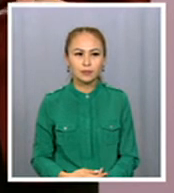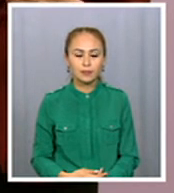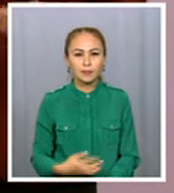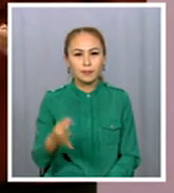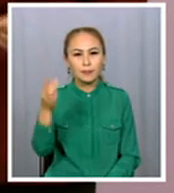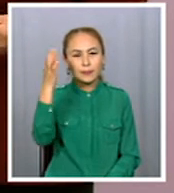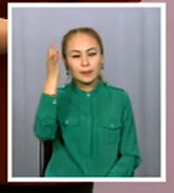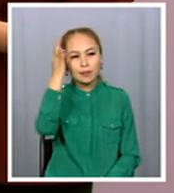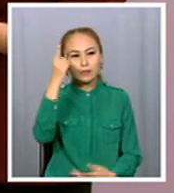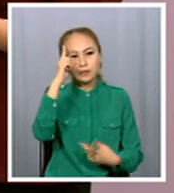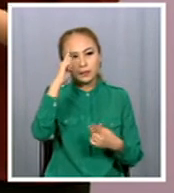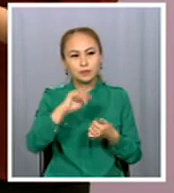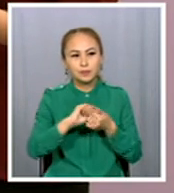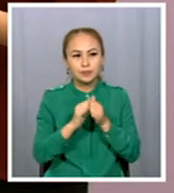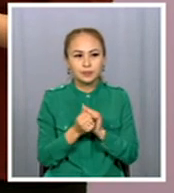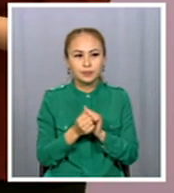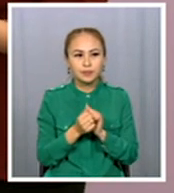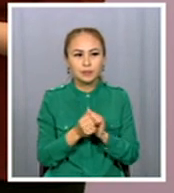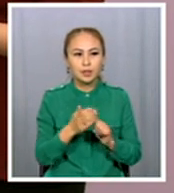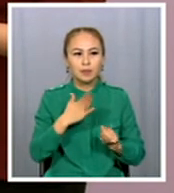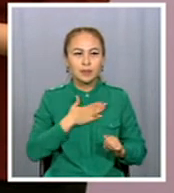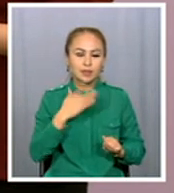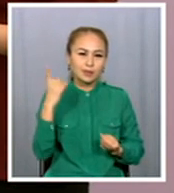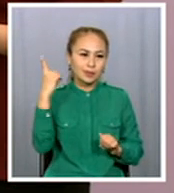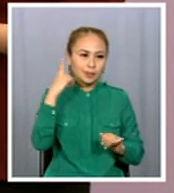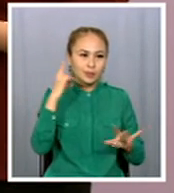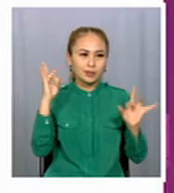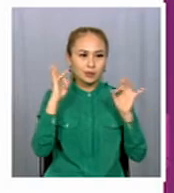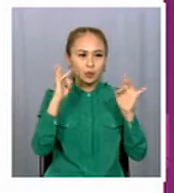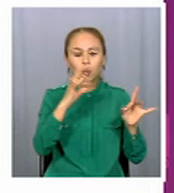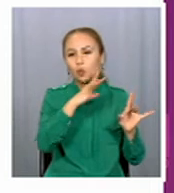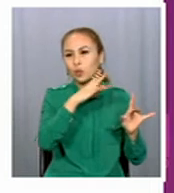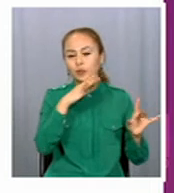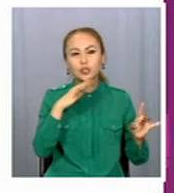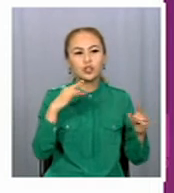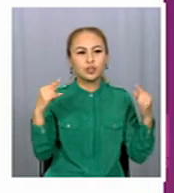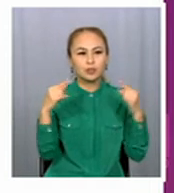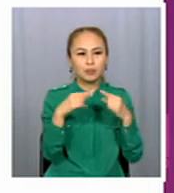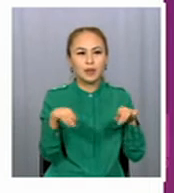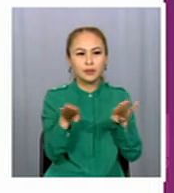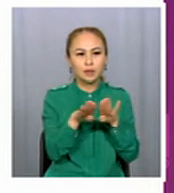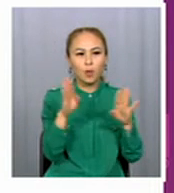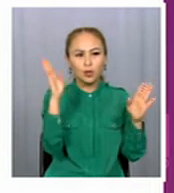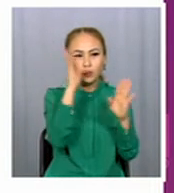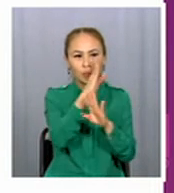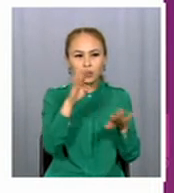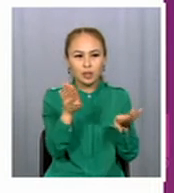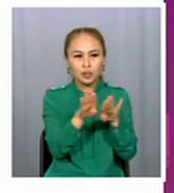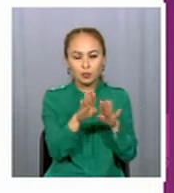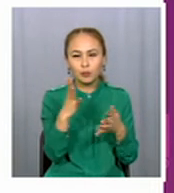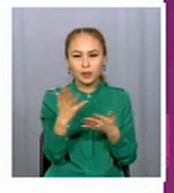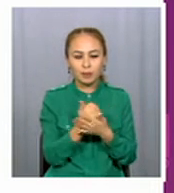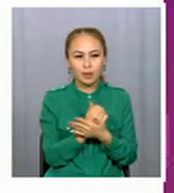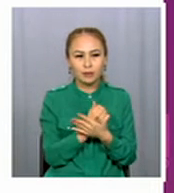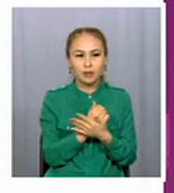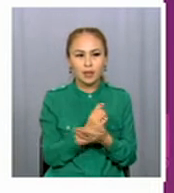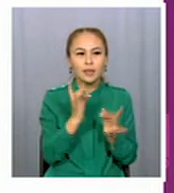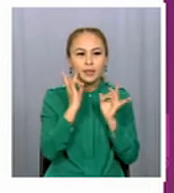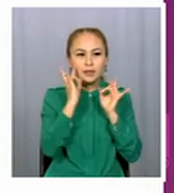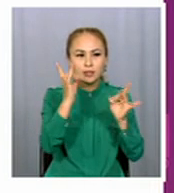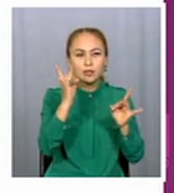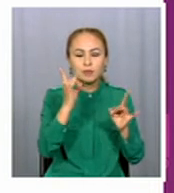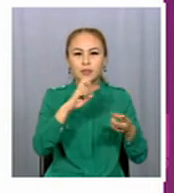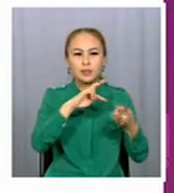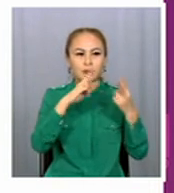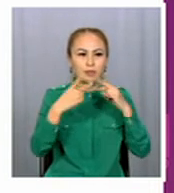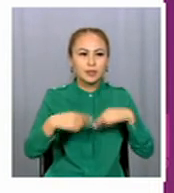Естеріңде сақтаңдар. Біз естейтін дыбыстың көбі шын мәнінде ауаның қозғалысы болып табылады.